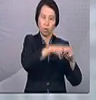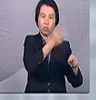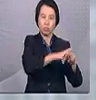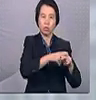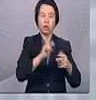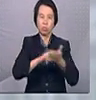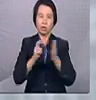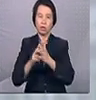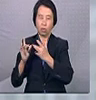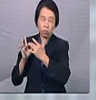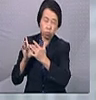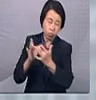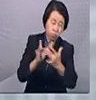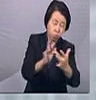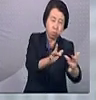rantaian tu lah,